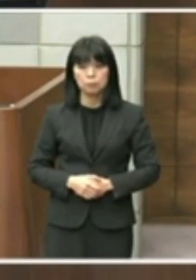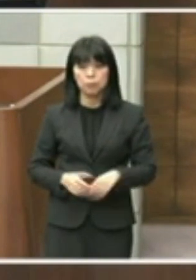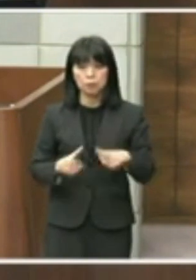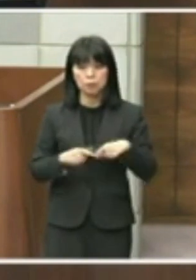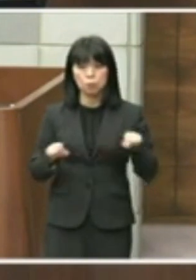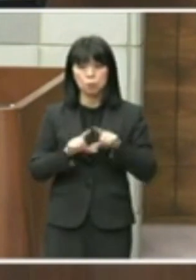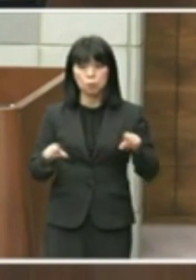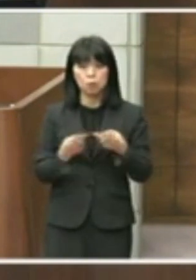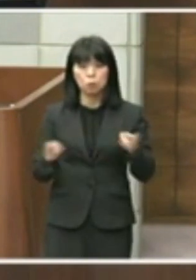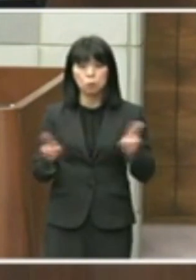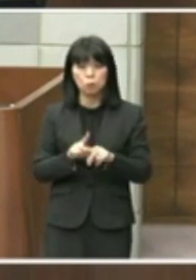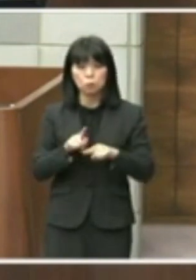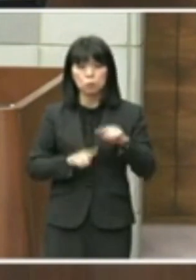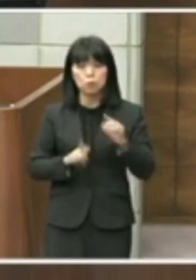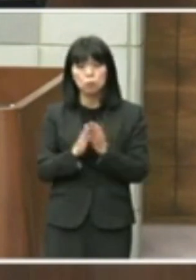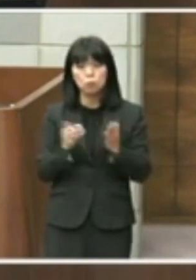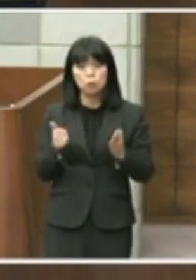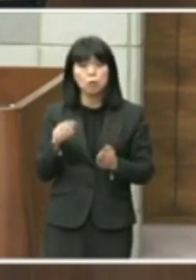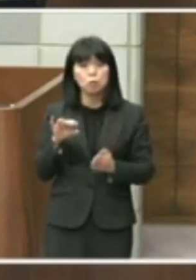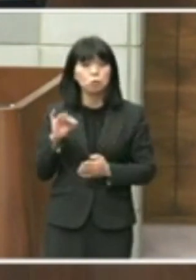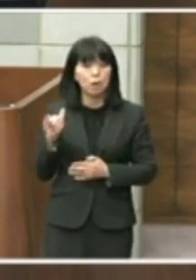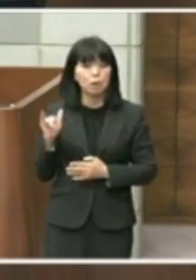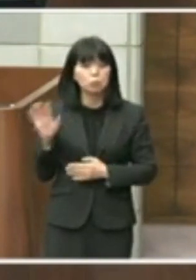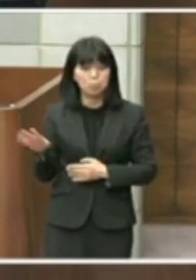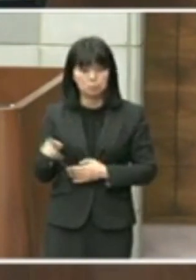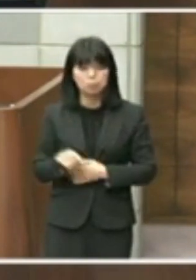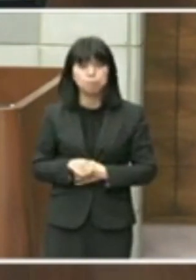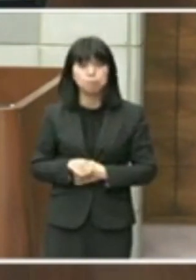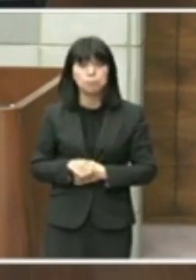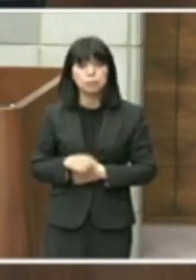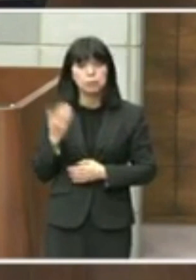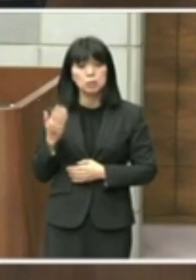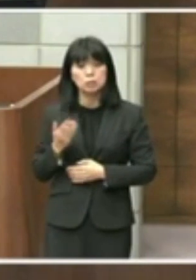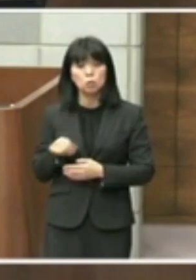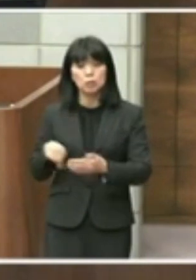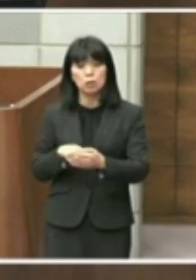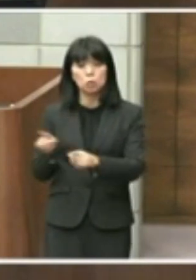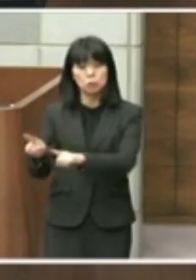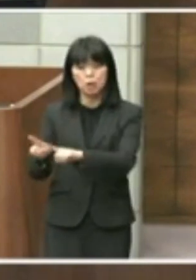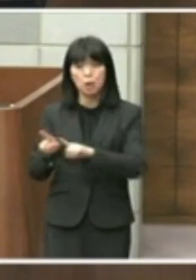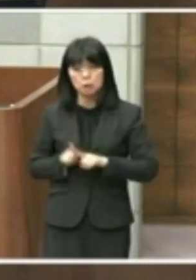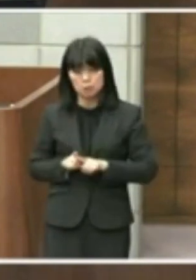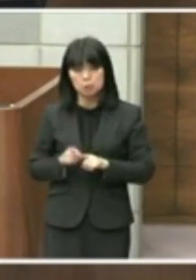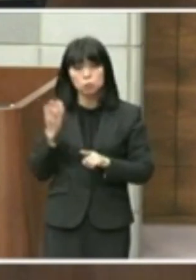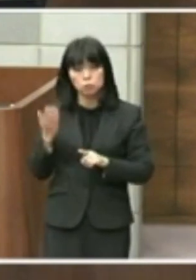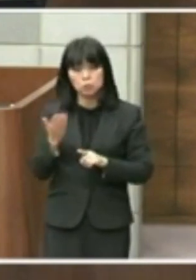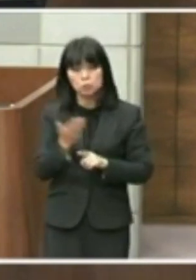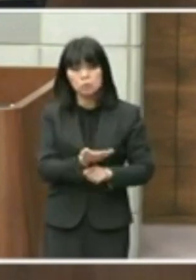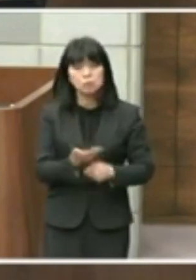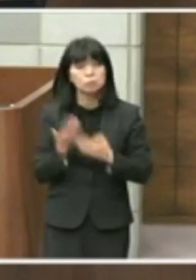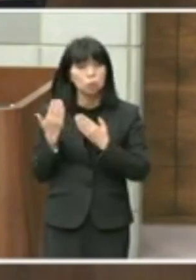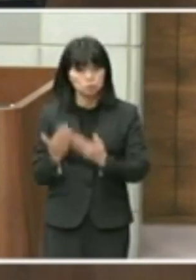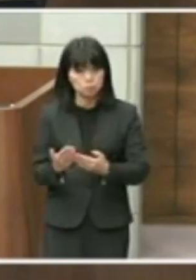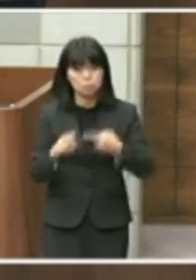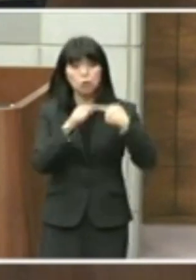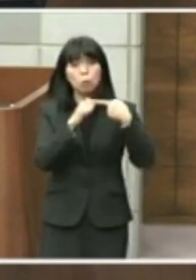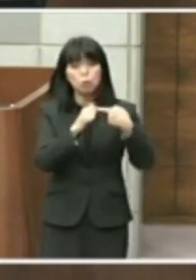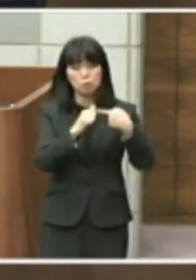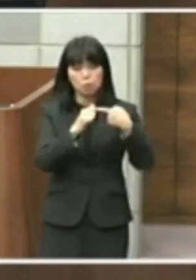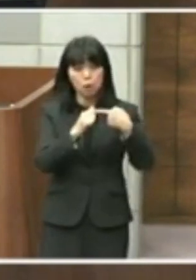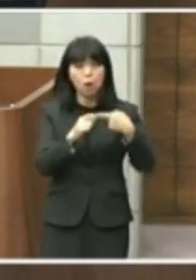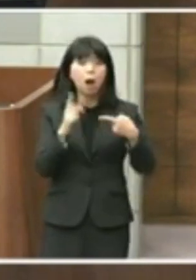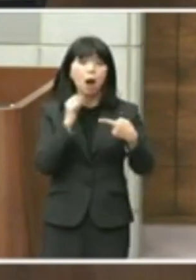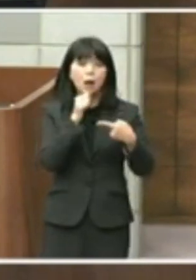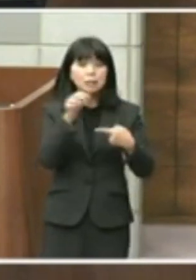日本共産党の辻元達也でございます。通告に従い順次質問をいたします。1項目目は